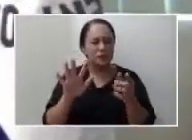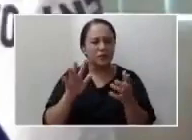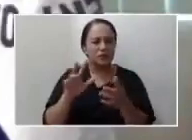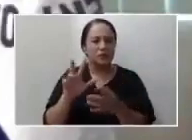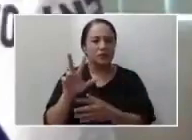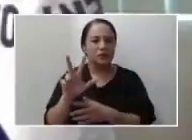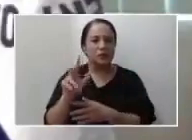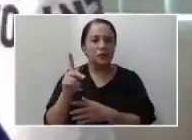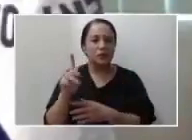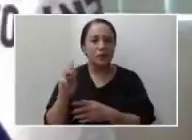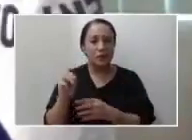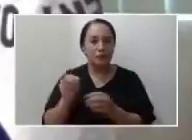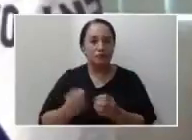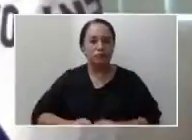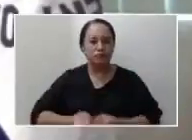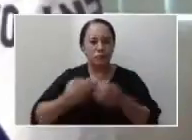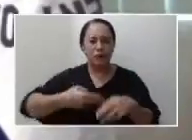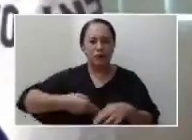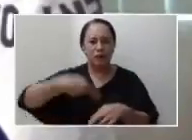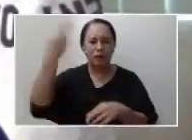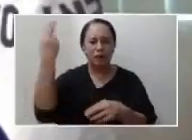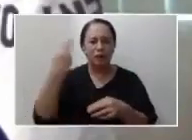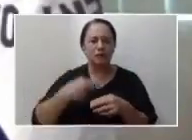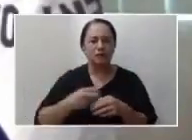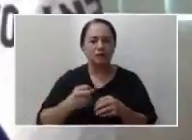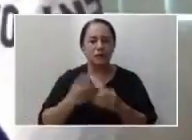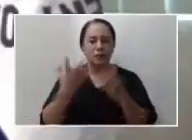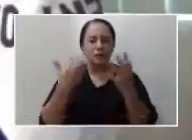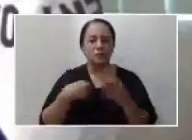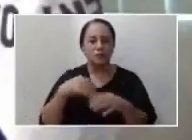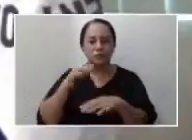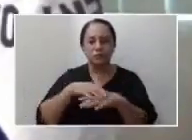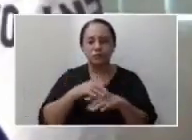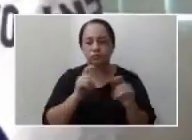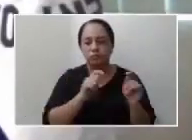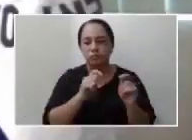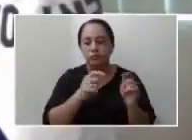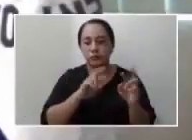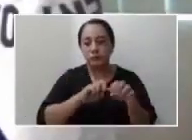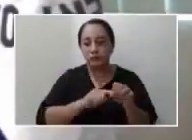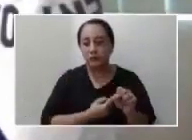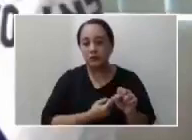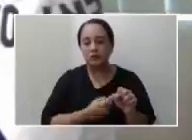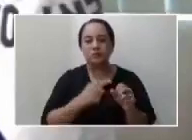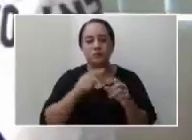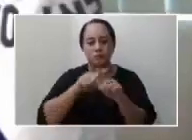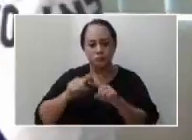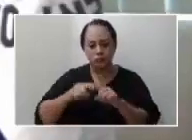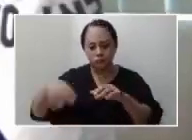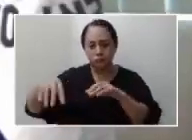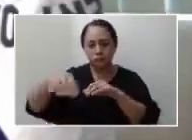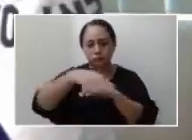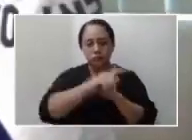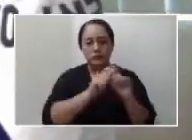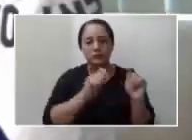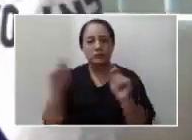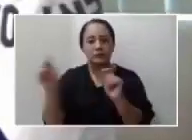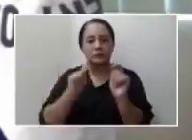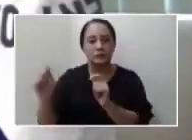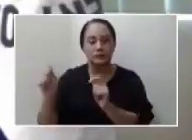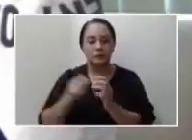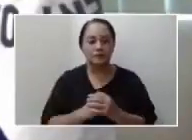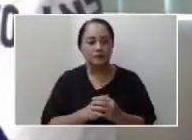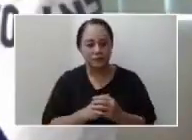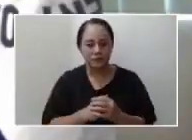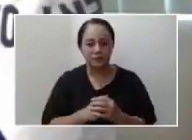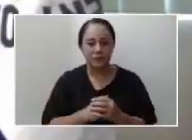pong mga 4 na pagsabog ay maliliit at umabot lang sa 200 meters at around 2